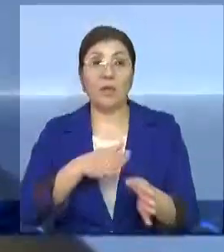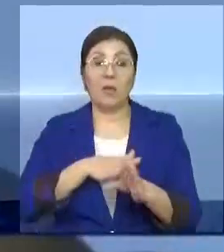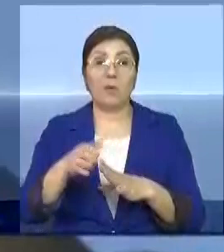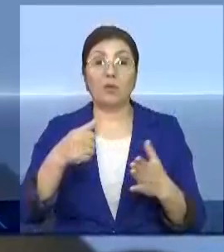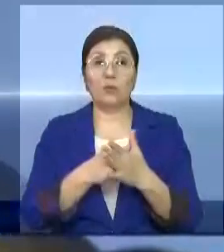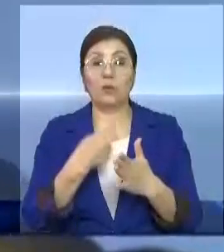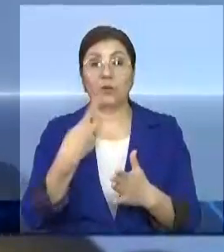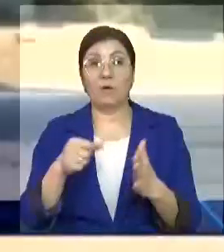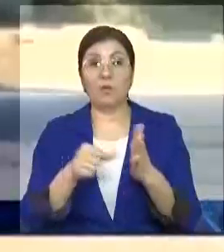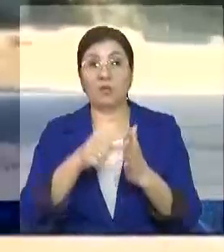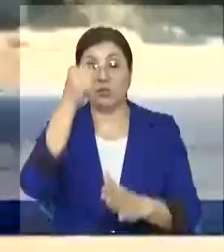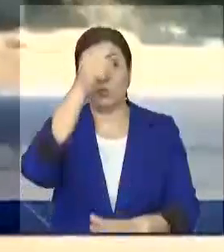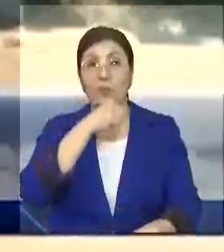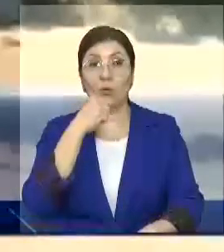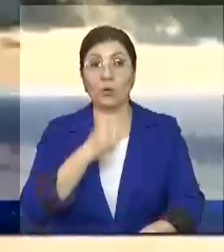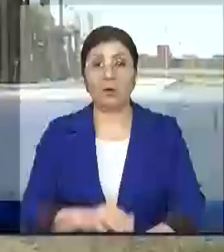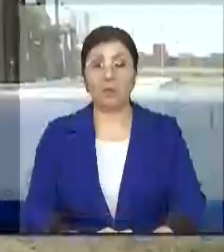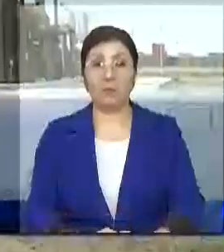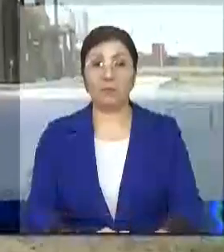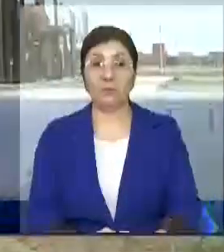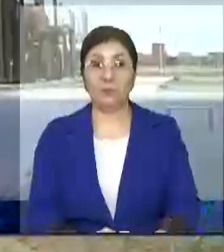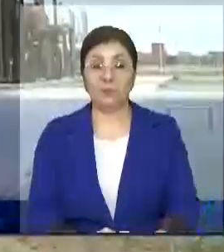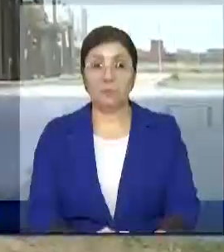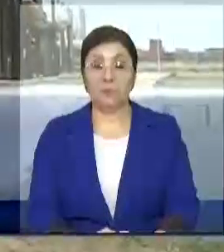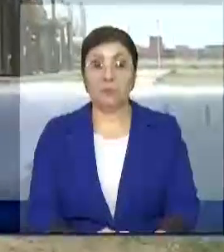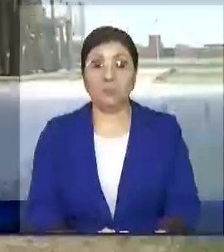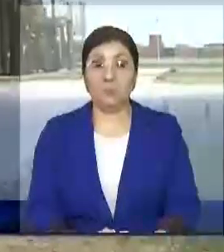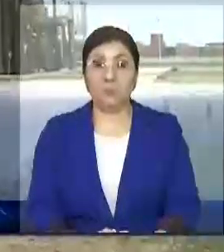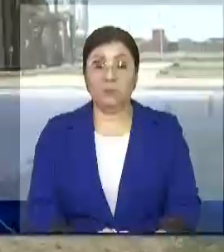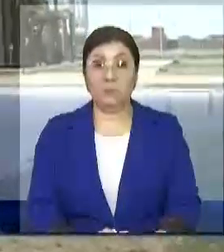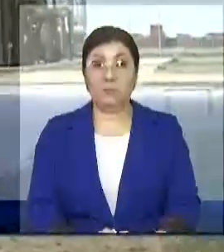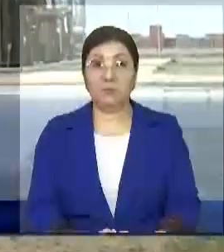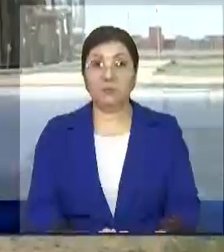2026 года. Динара Абдуалиева, Душан Жасулан, телеканал Актобе.